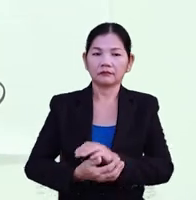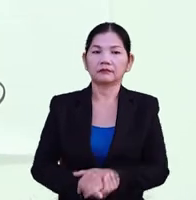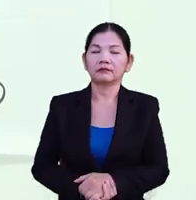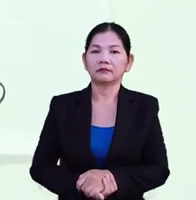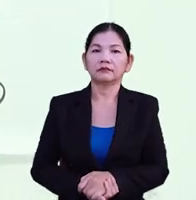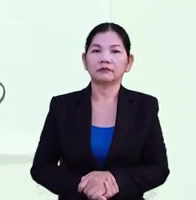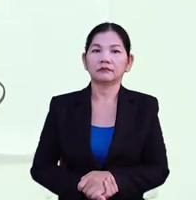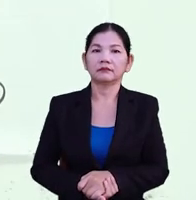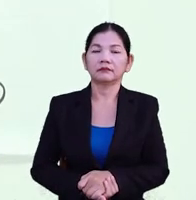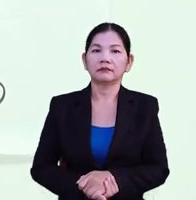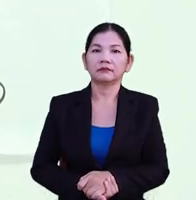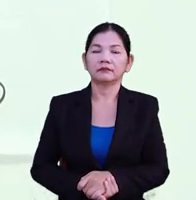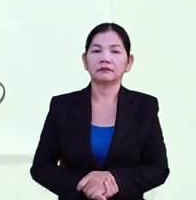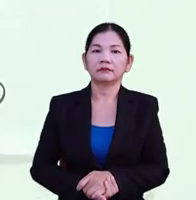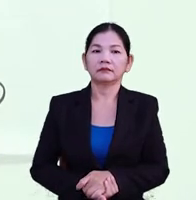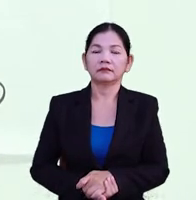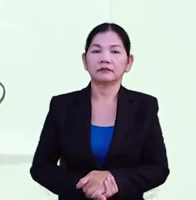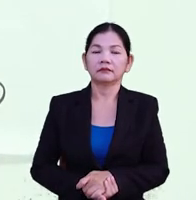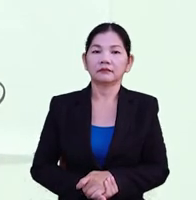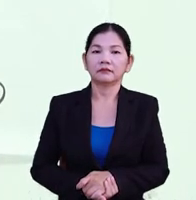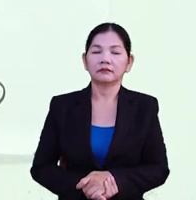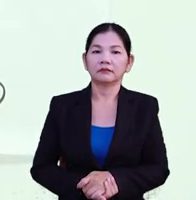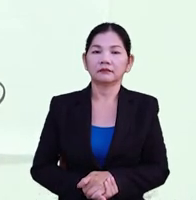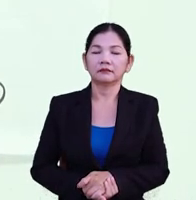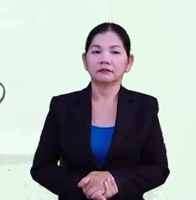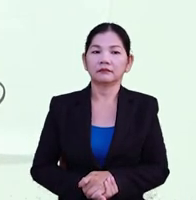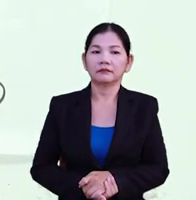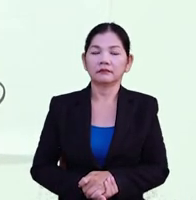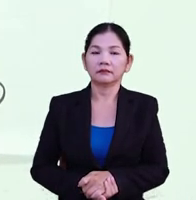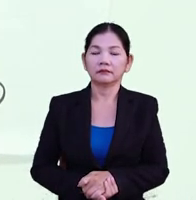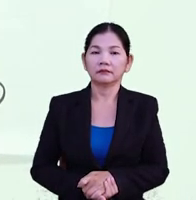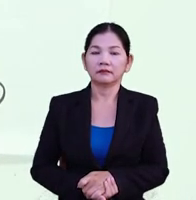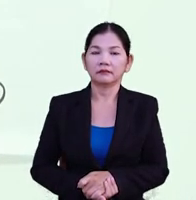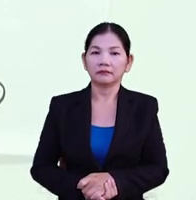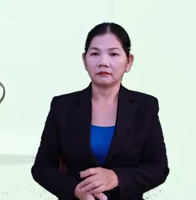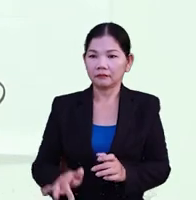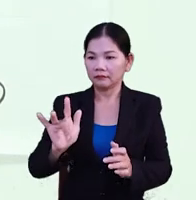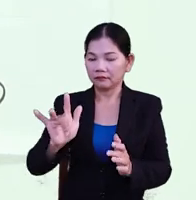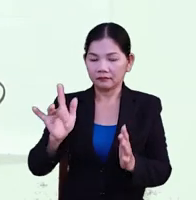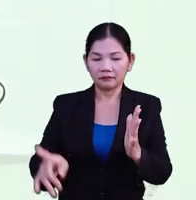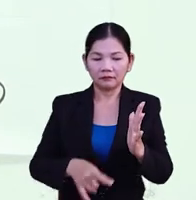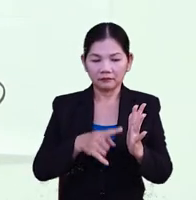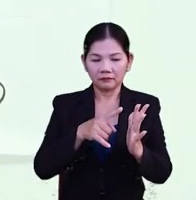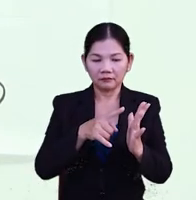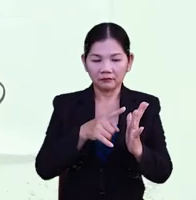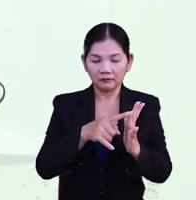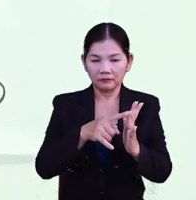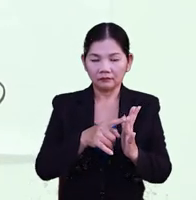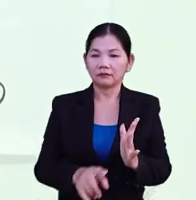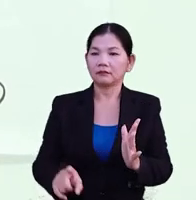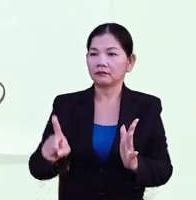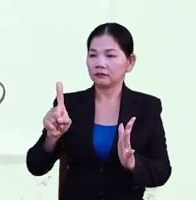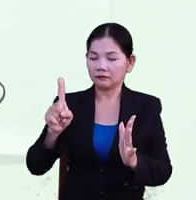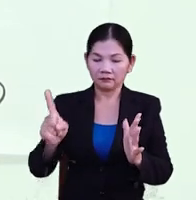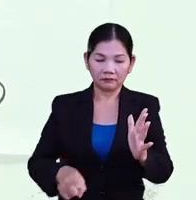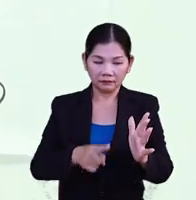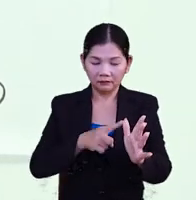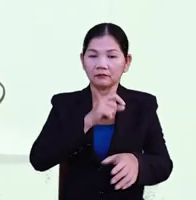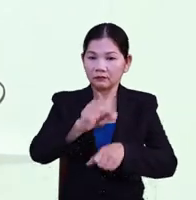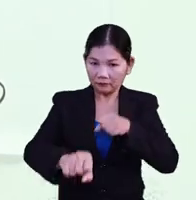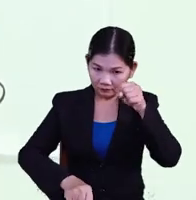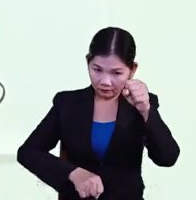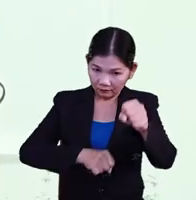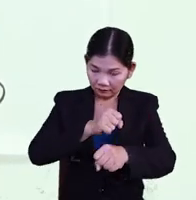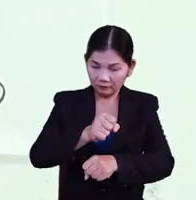ណាកូនណាចាំស្ដាប់តើបូផាជីកកង់នៅខាង